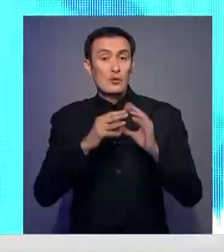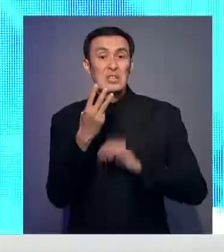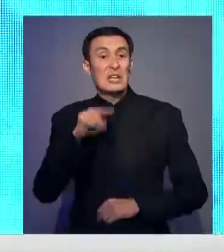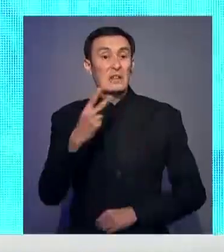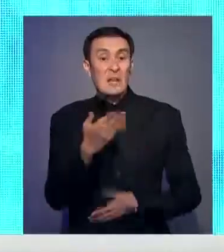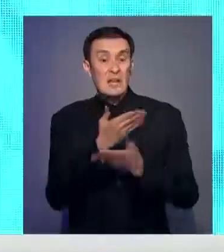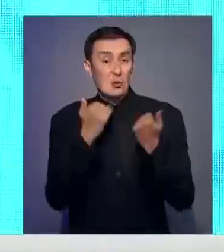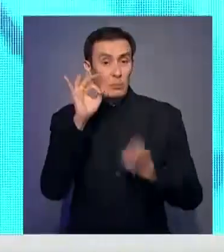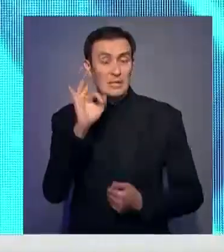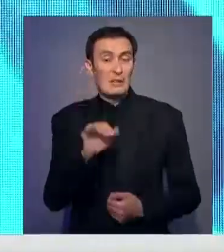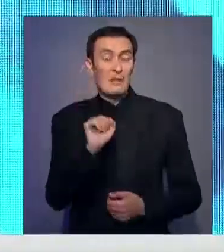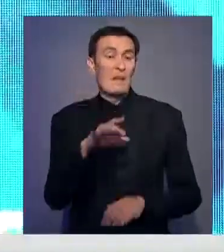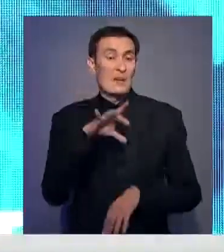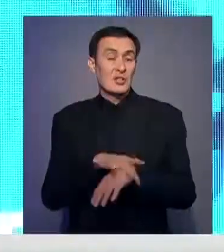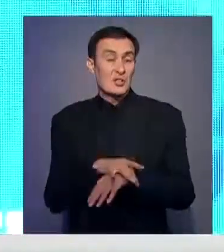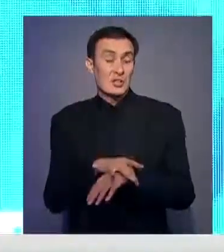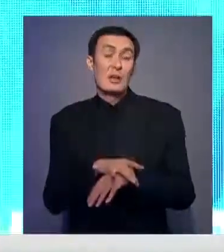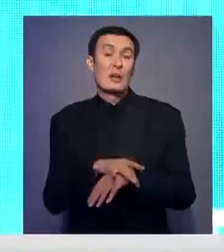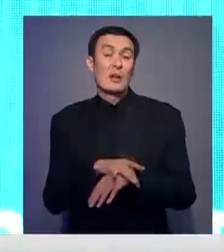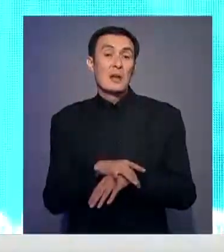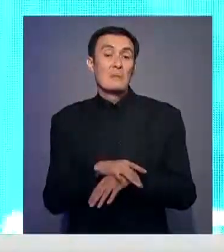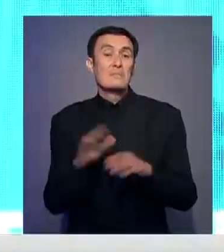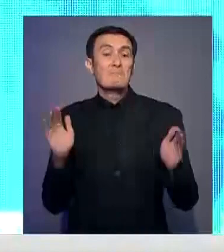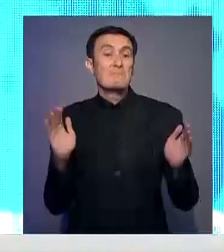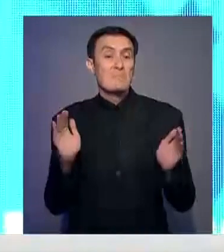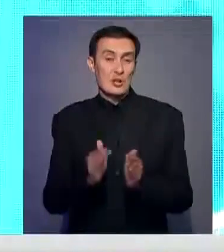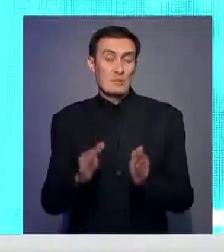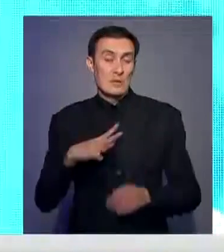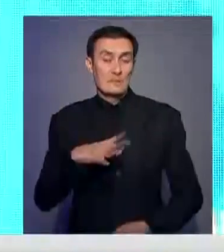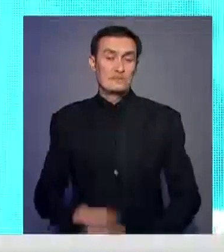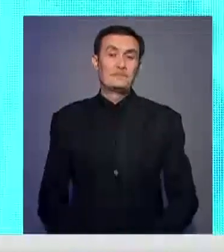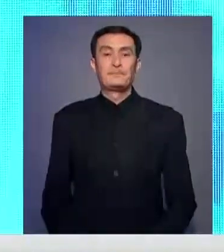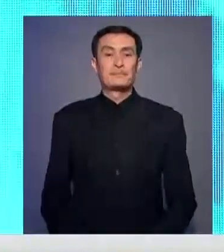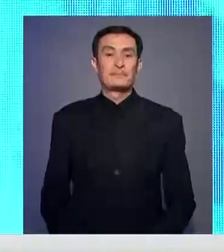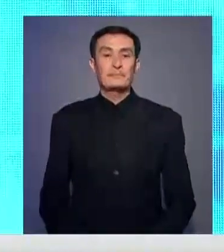жирности, молоко, а фактически намного меньше.